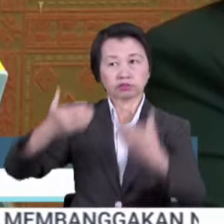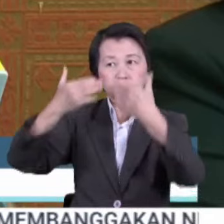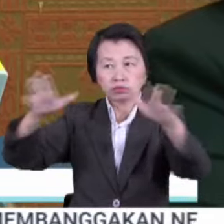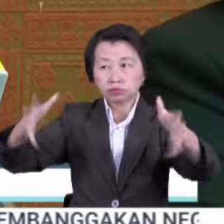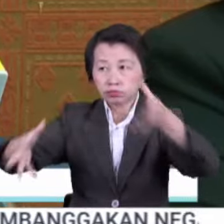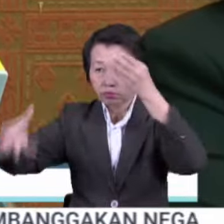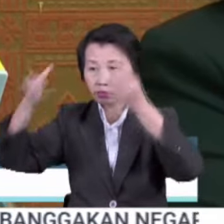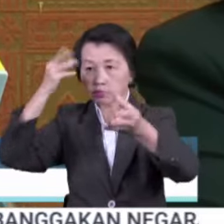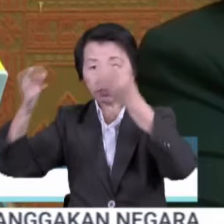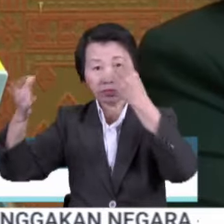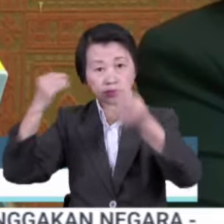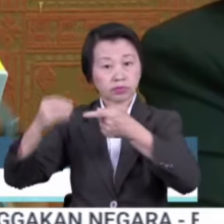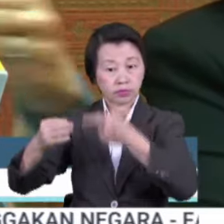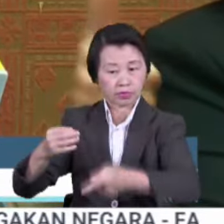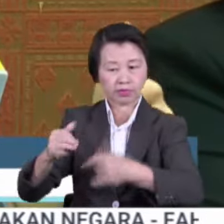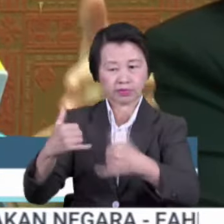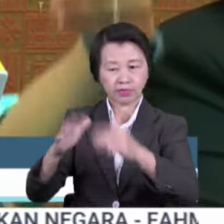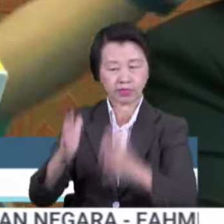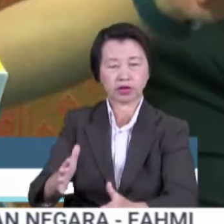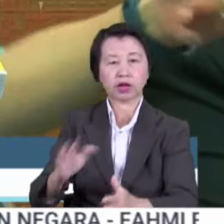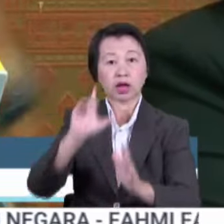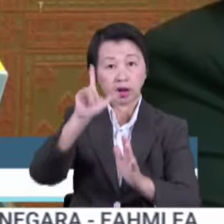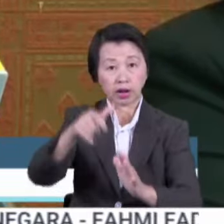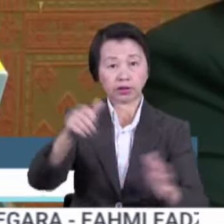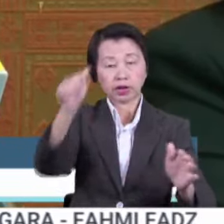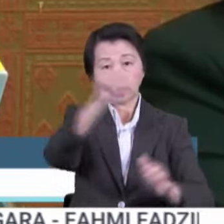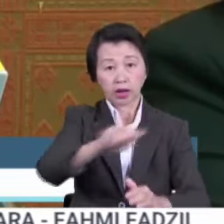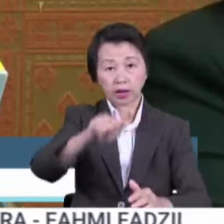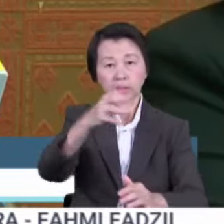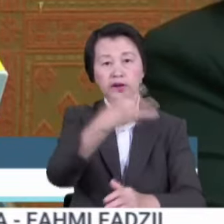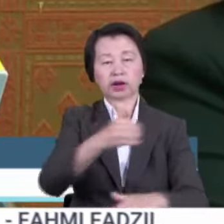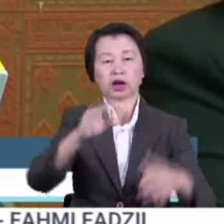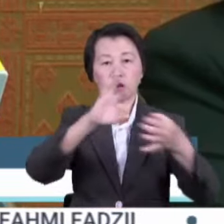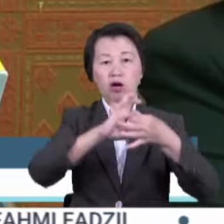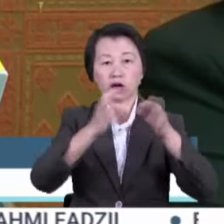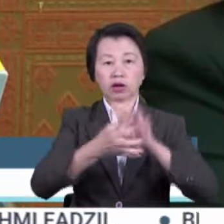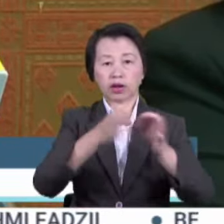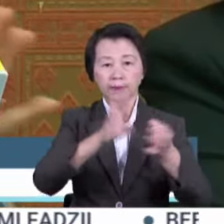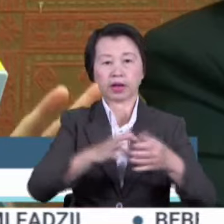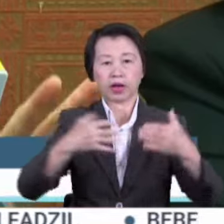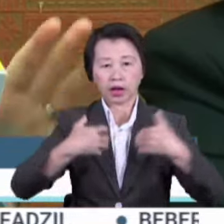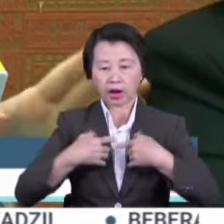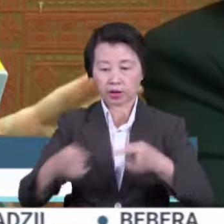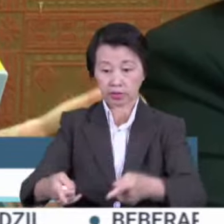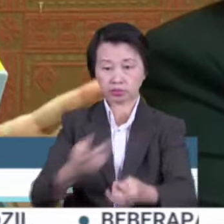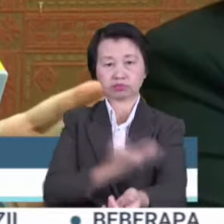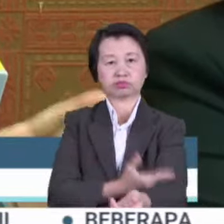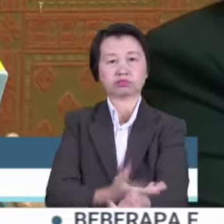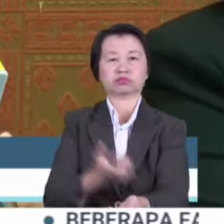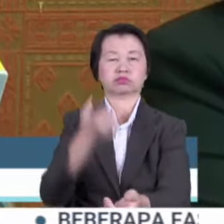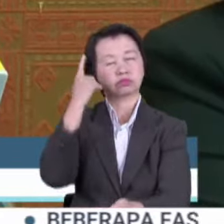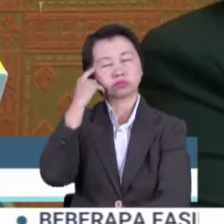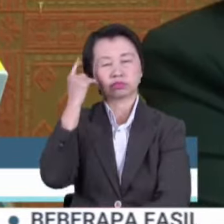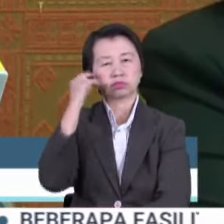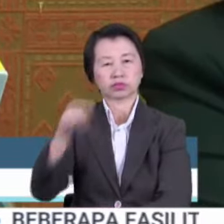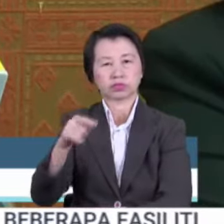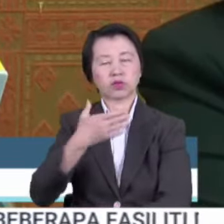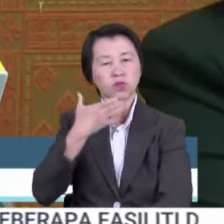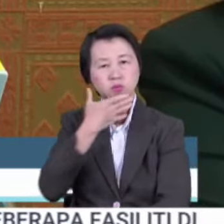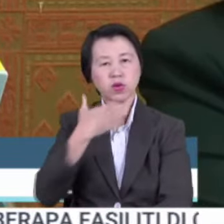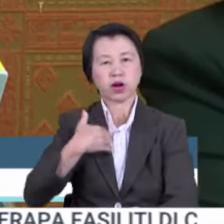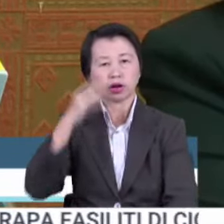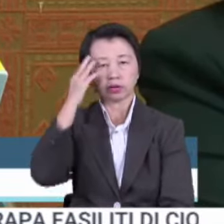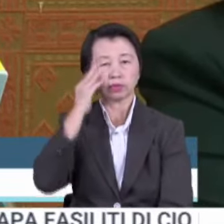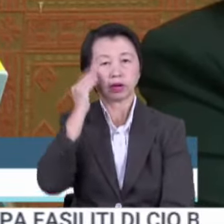supaya dalam dan Olympic nanti kita akan ada barisan pelapisan muda yang mempunyai